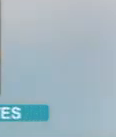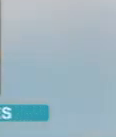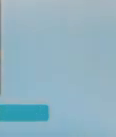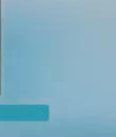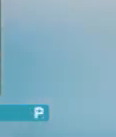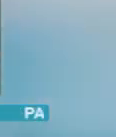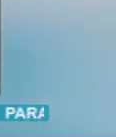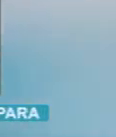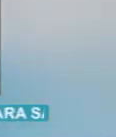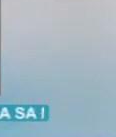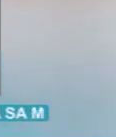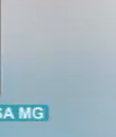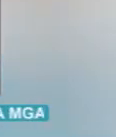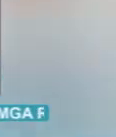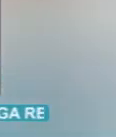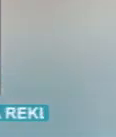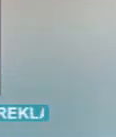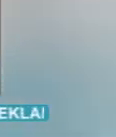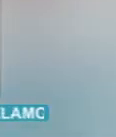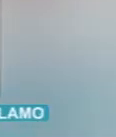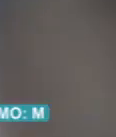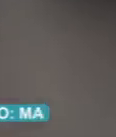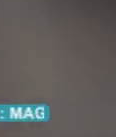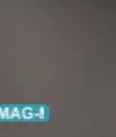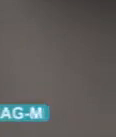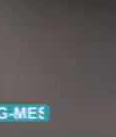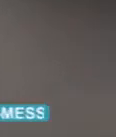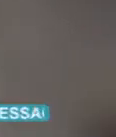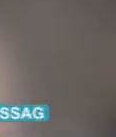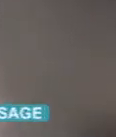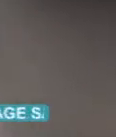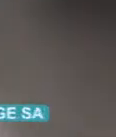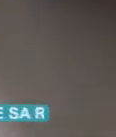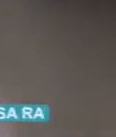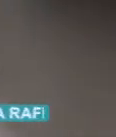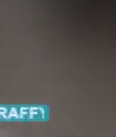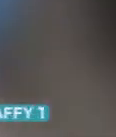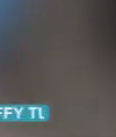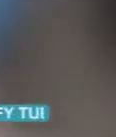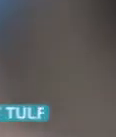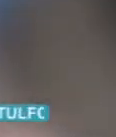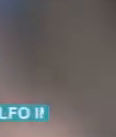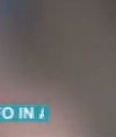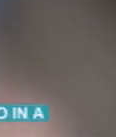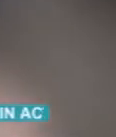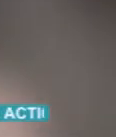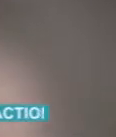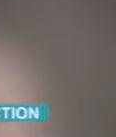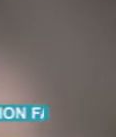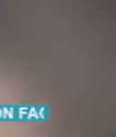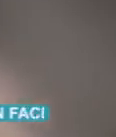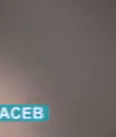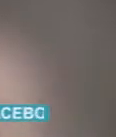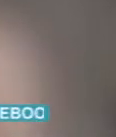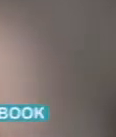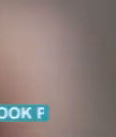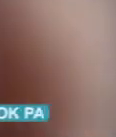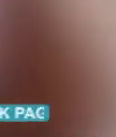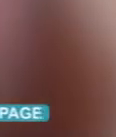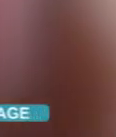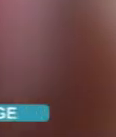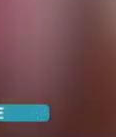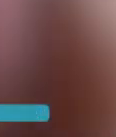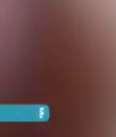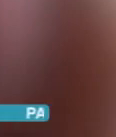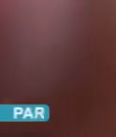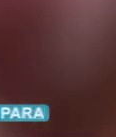sa inyo para po mapatingin po namin yung kapatid ko sa doktor. Ayan po siya. Hindi na po siya, Serapi, nakakalakad